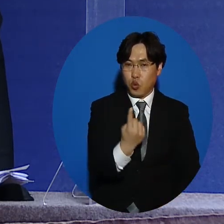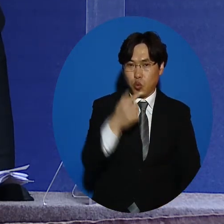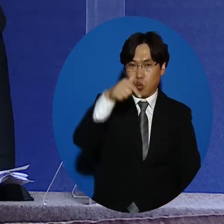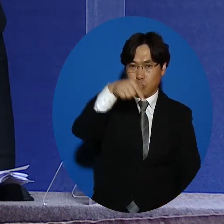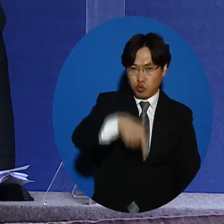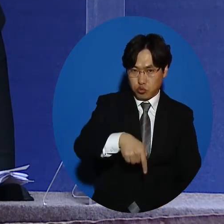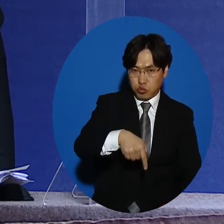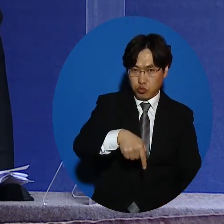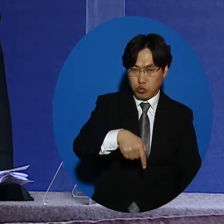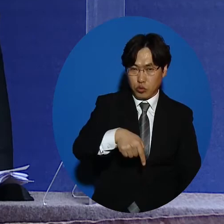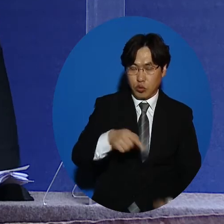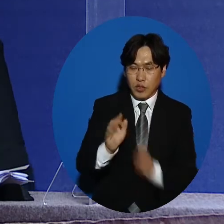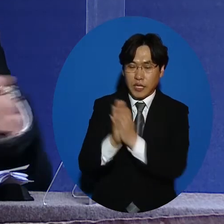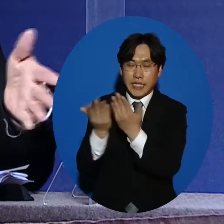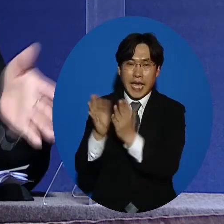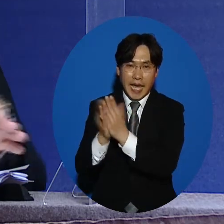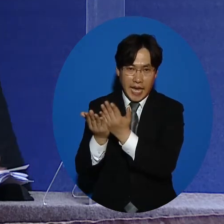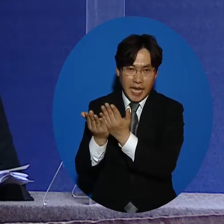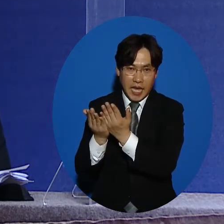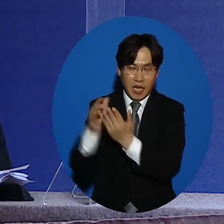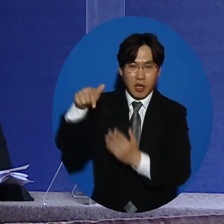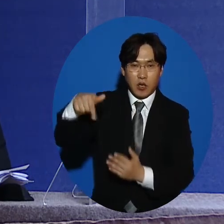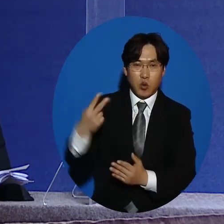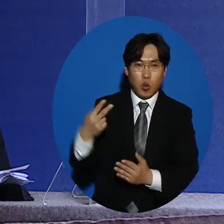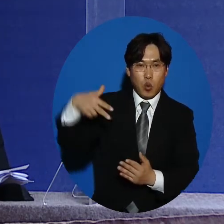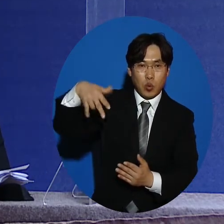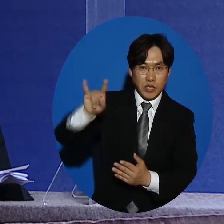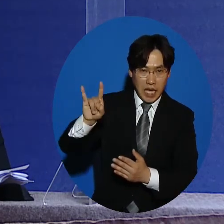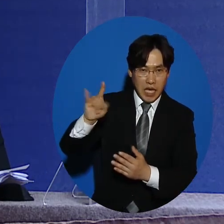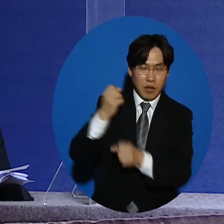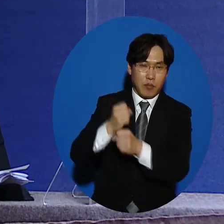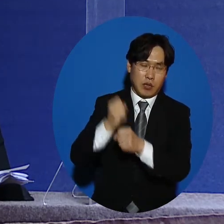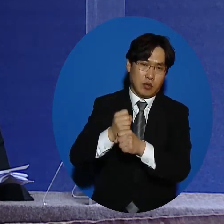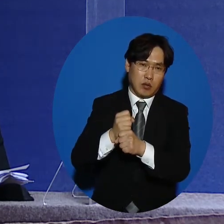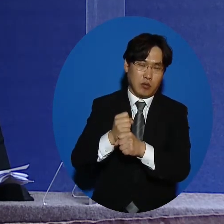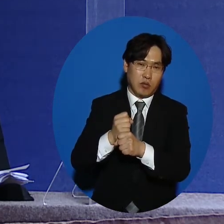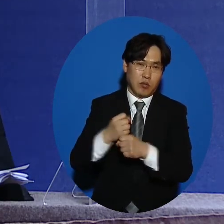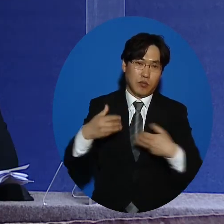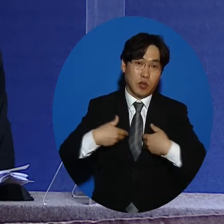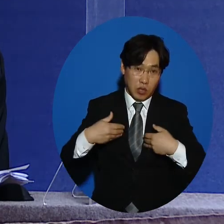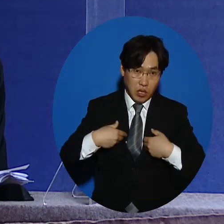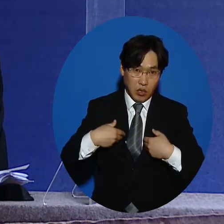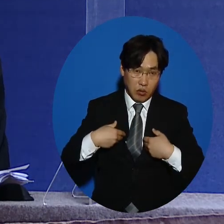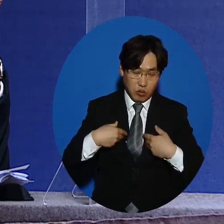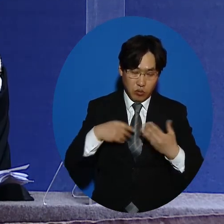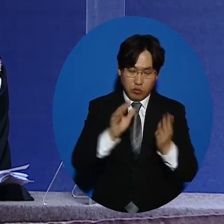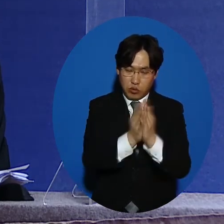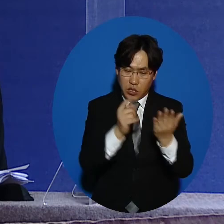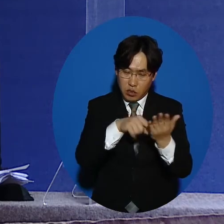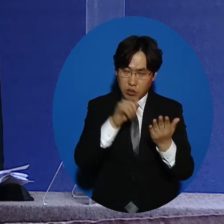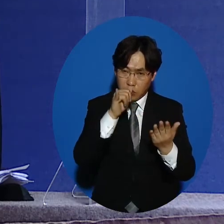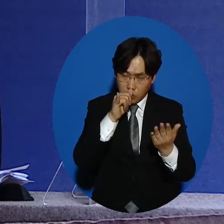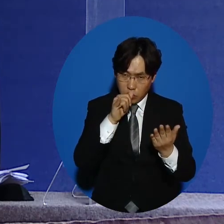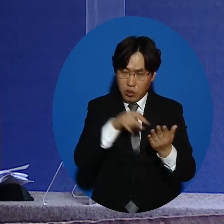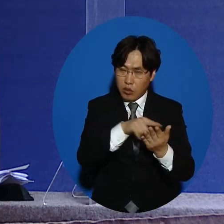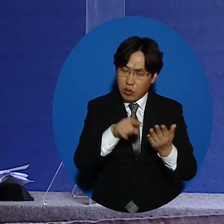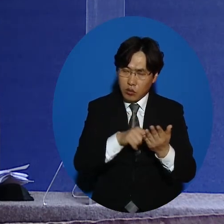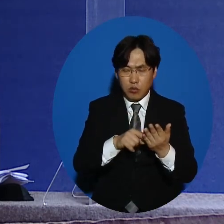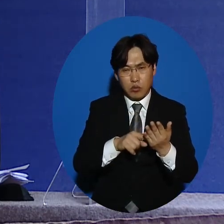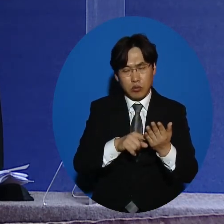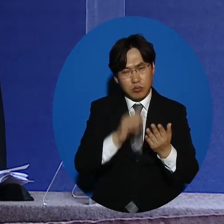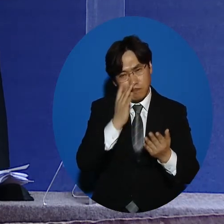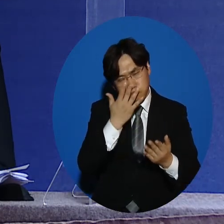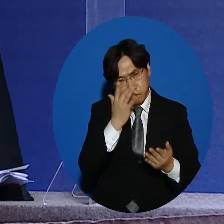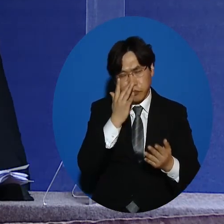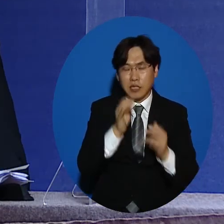것도 개발해야 된다라고 여기 그 원고에 있었습니다. 그래서 현장에서 감이 잘 안 잡히시는 분들 계실